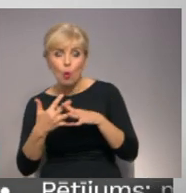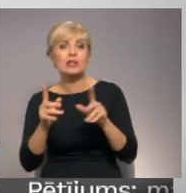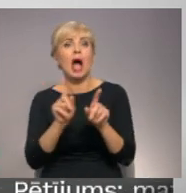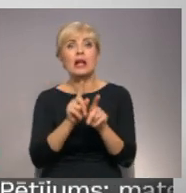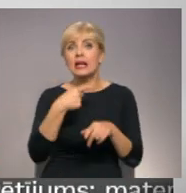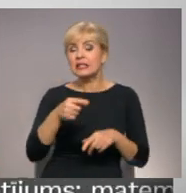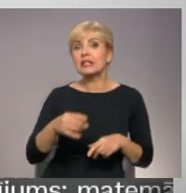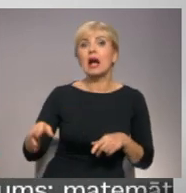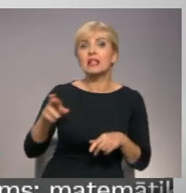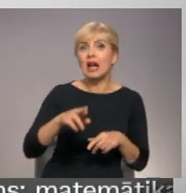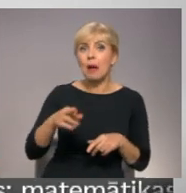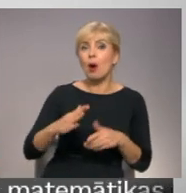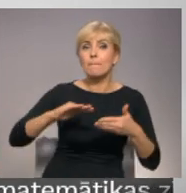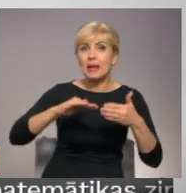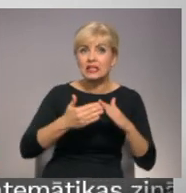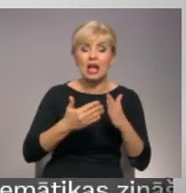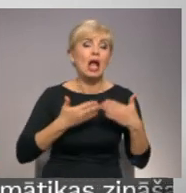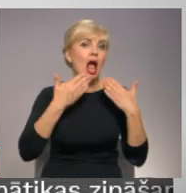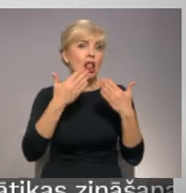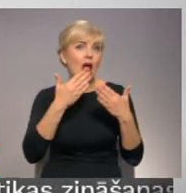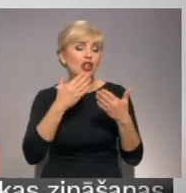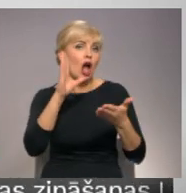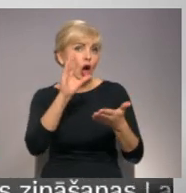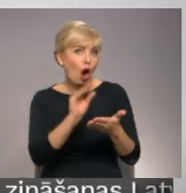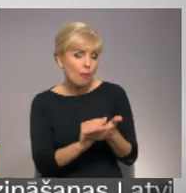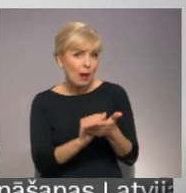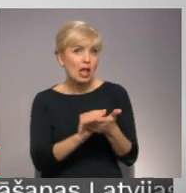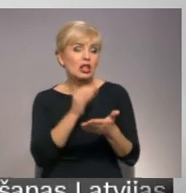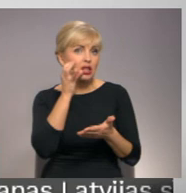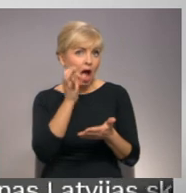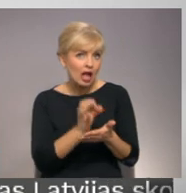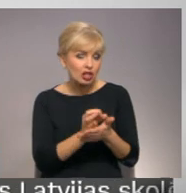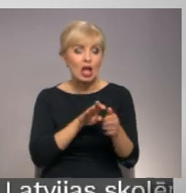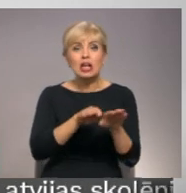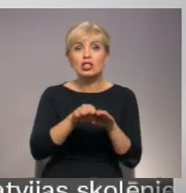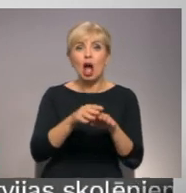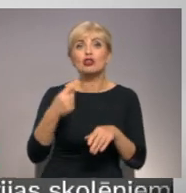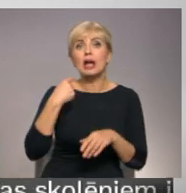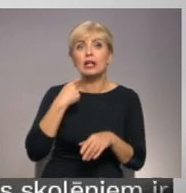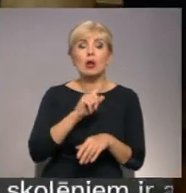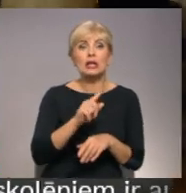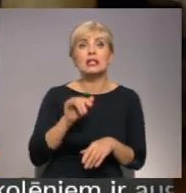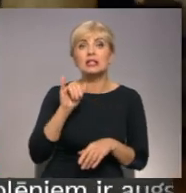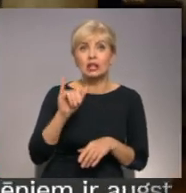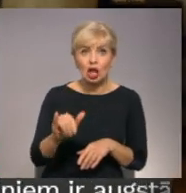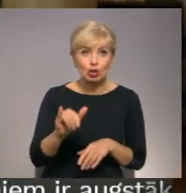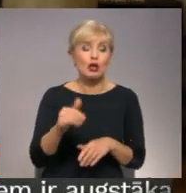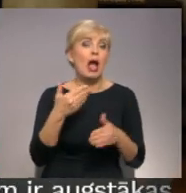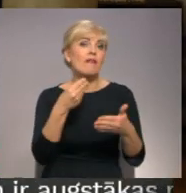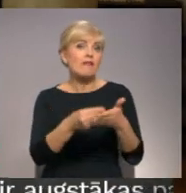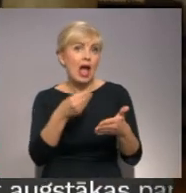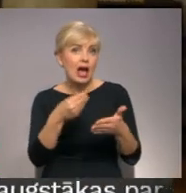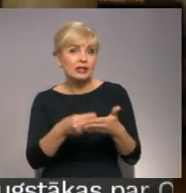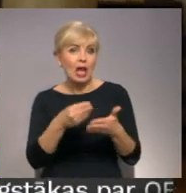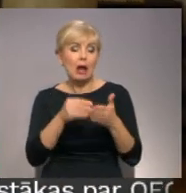citās republikas pilsētās lasīšanas kompetence rezultāti salīdzinot ar Rīgu ir pasliktinājušies. Kad vērtējam